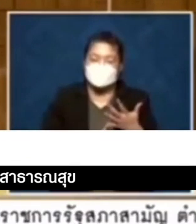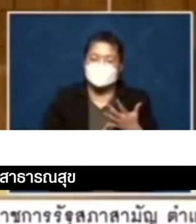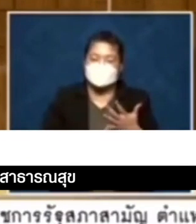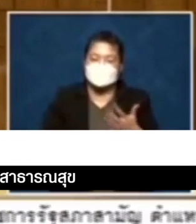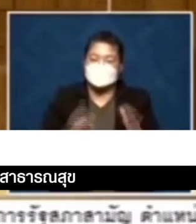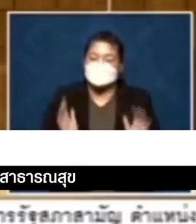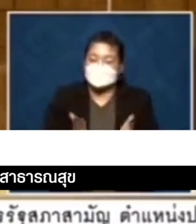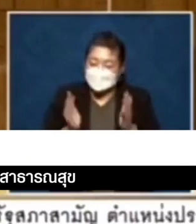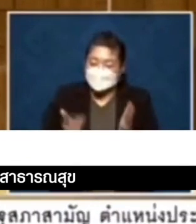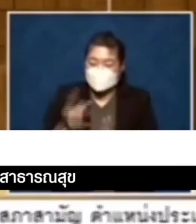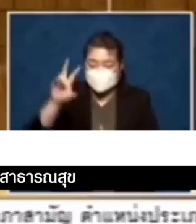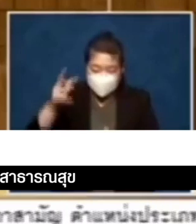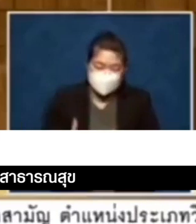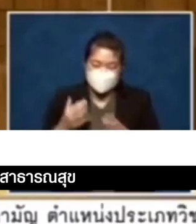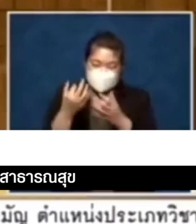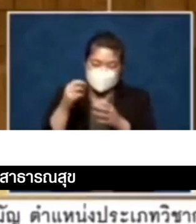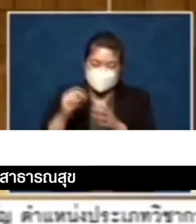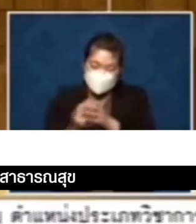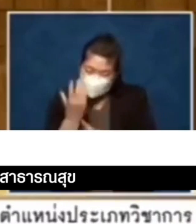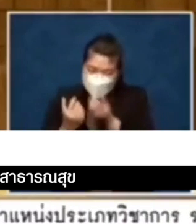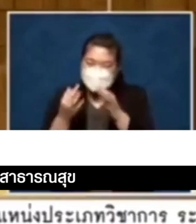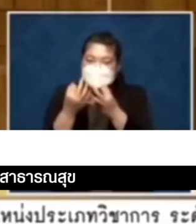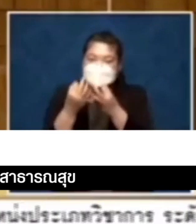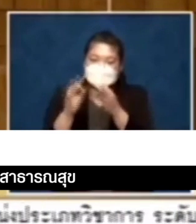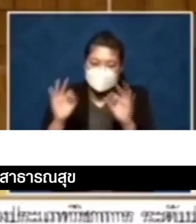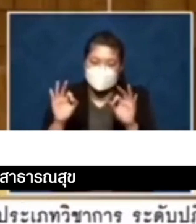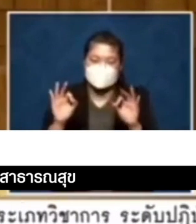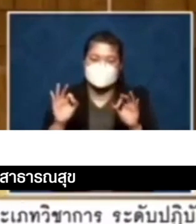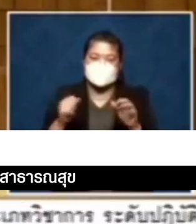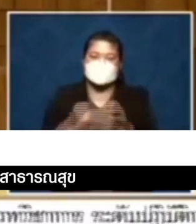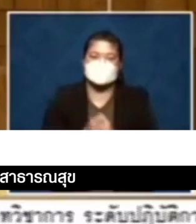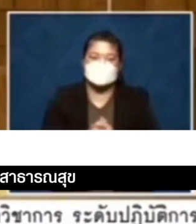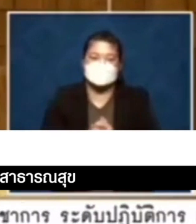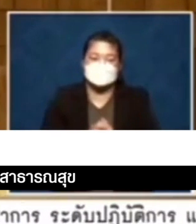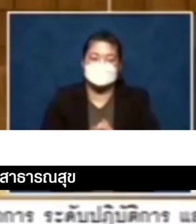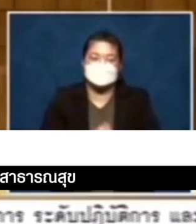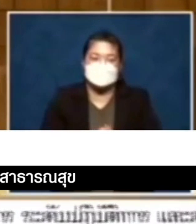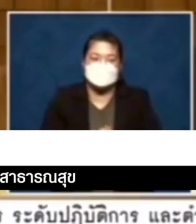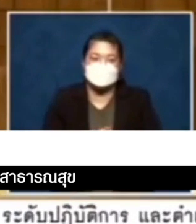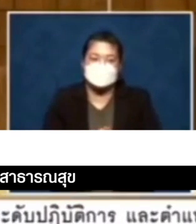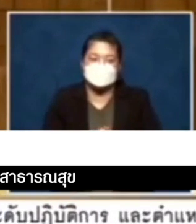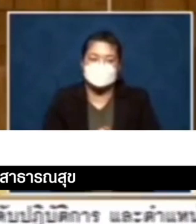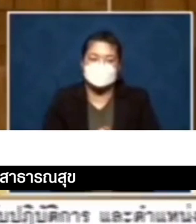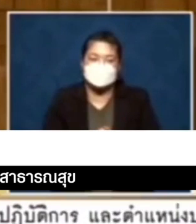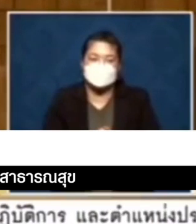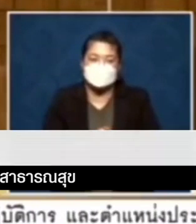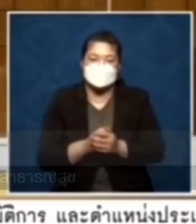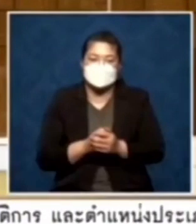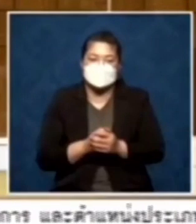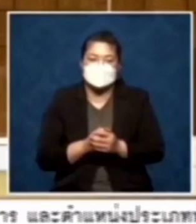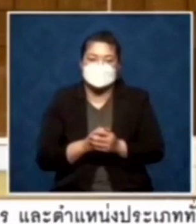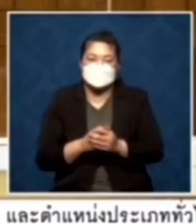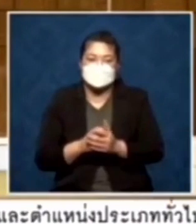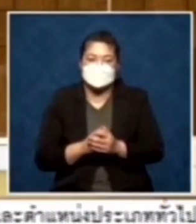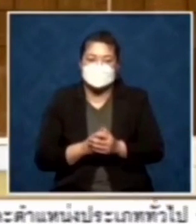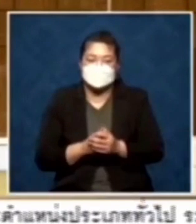ายกัชาเสรี ท่านกลาว่าสายเหนียวต้องหนูกันภัย ส่นสายอนามัยต